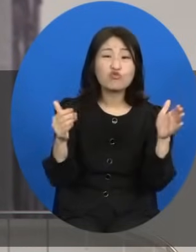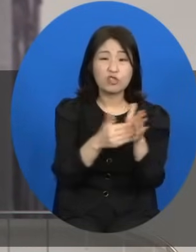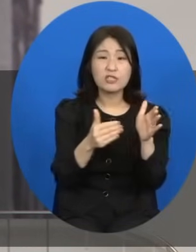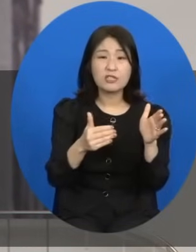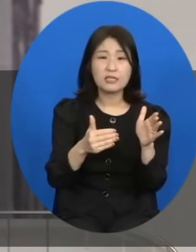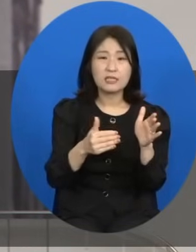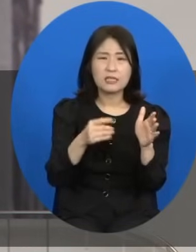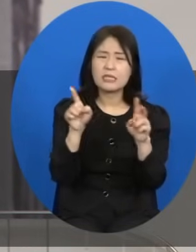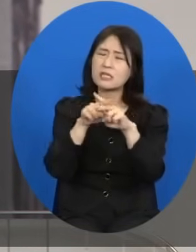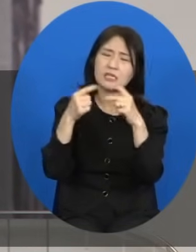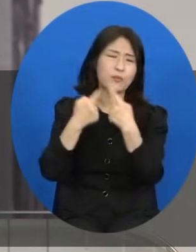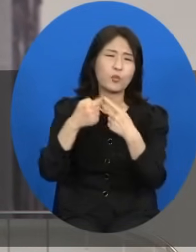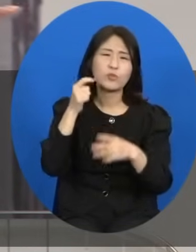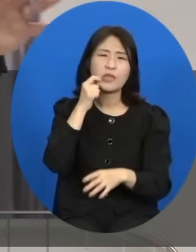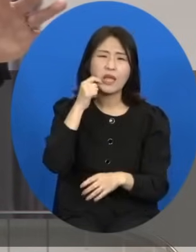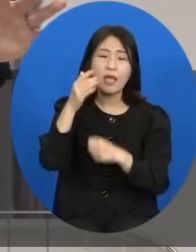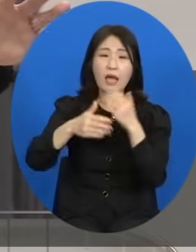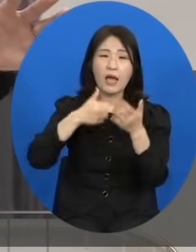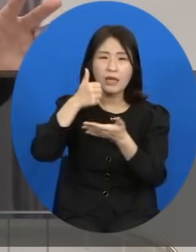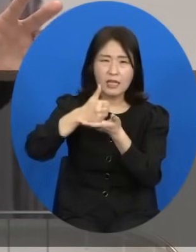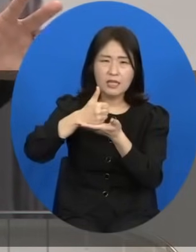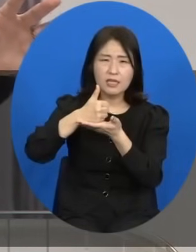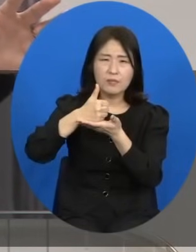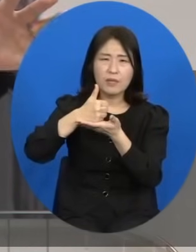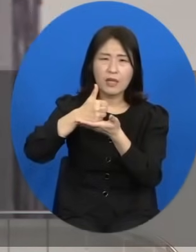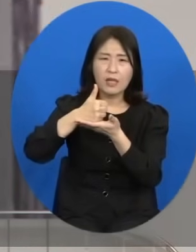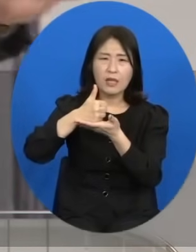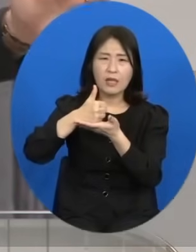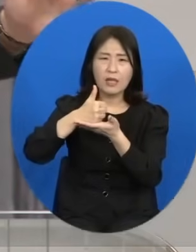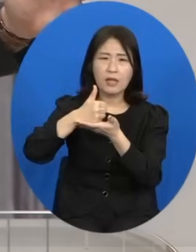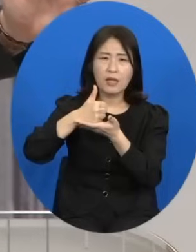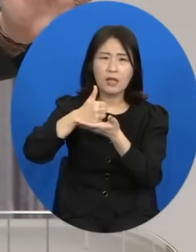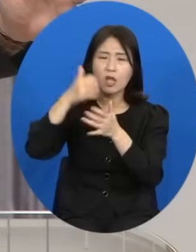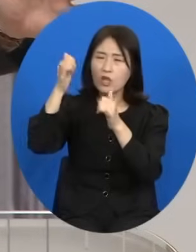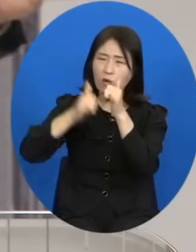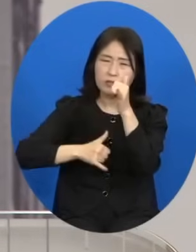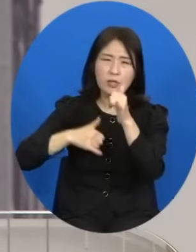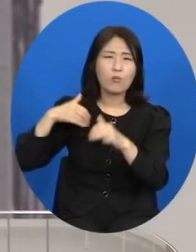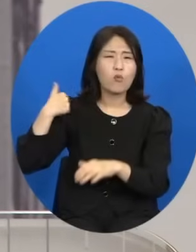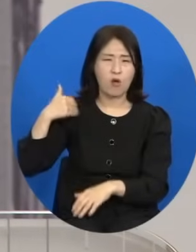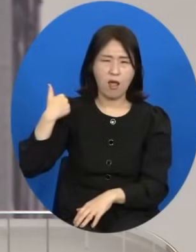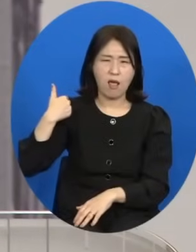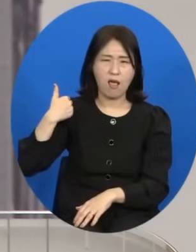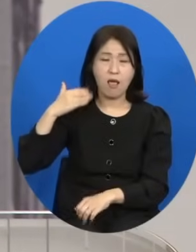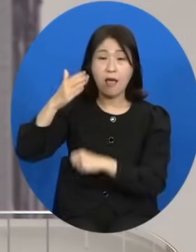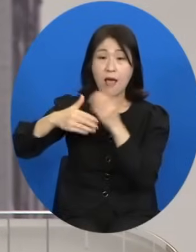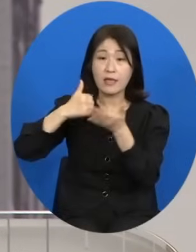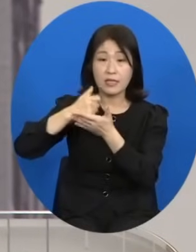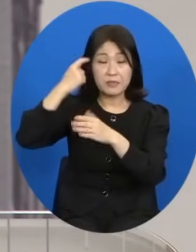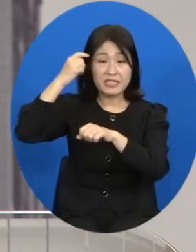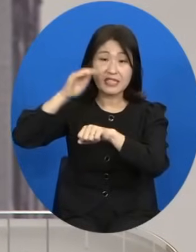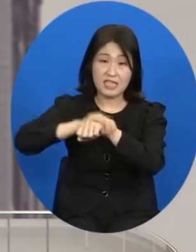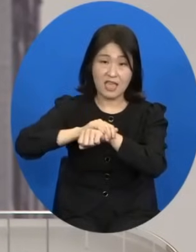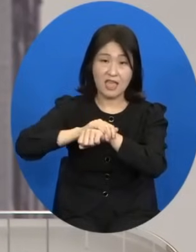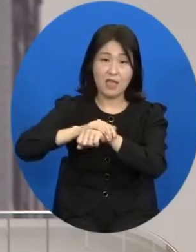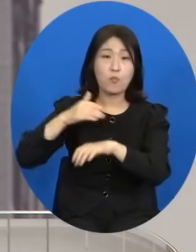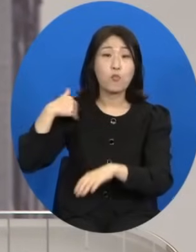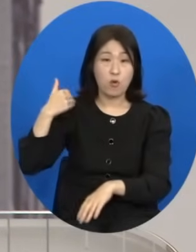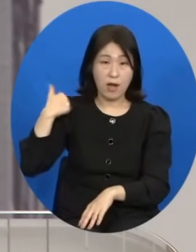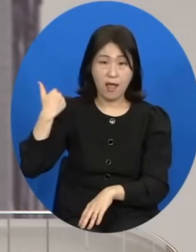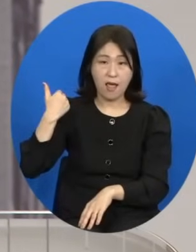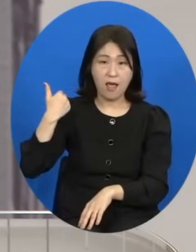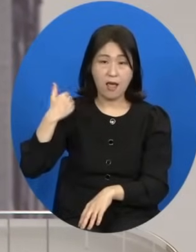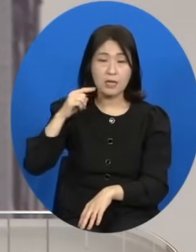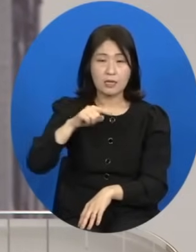그걸 이해하지 못해요 하나님의 역사가 있다는 것을 알지 못합니다 경륜을 알지 못해요 그러니까 자기 마음대로 사는 겁니다 이것이 악한